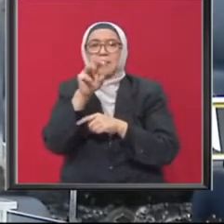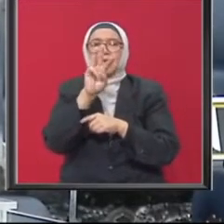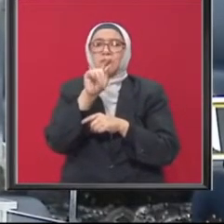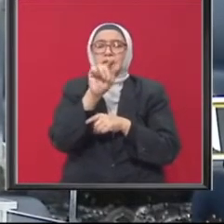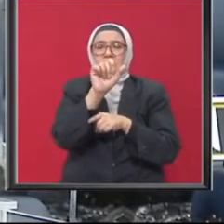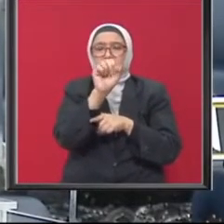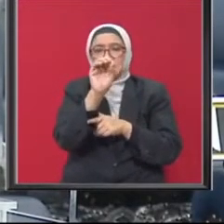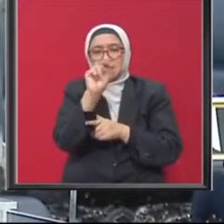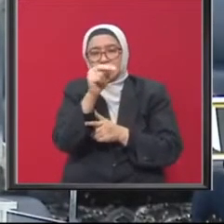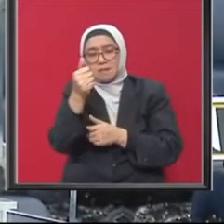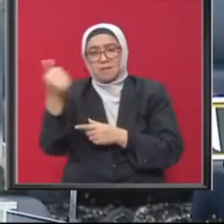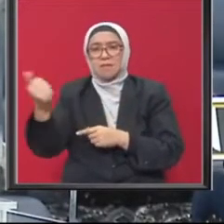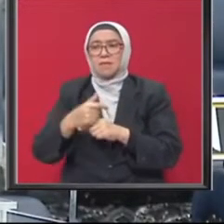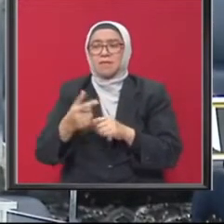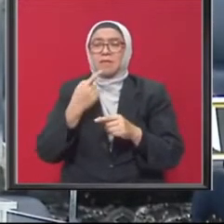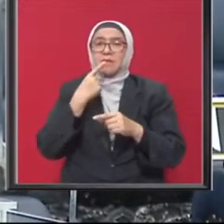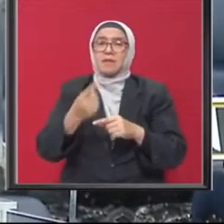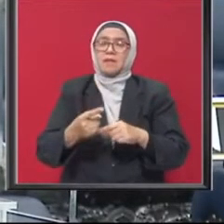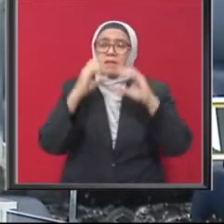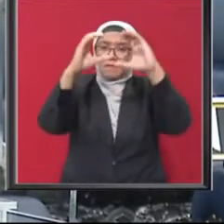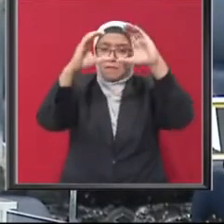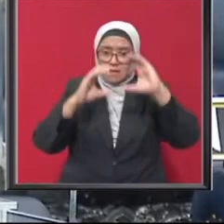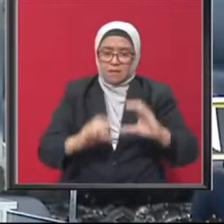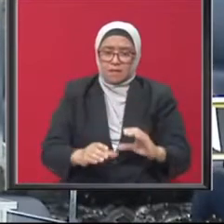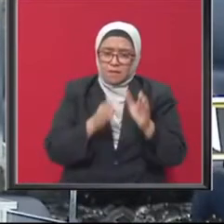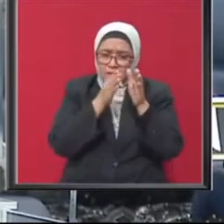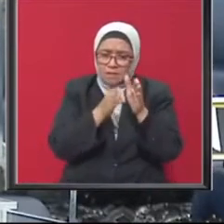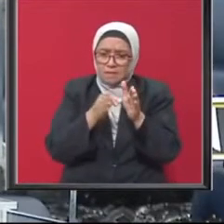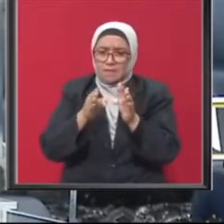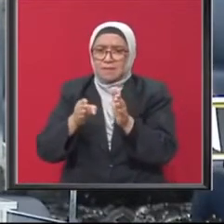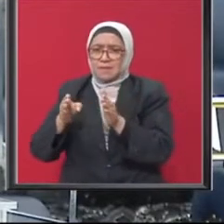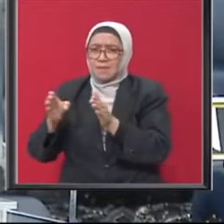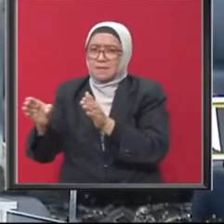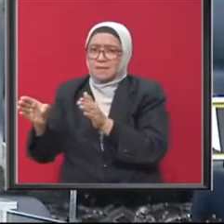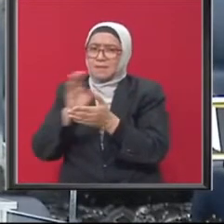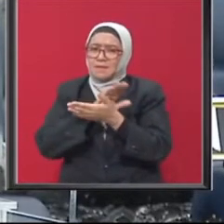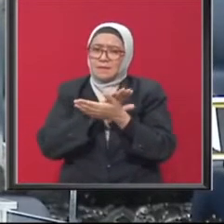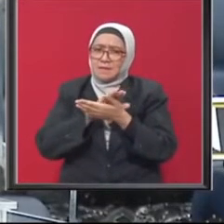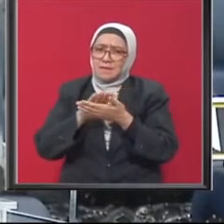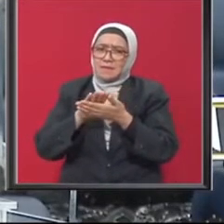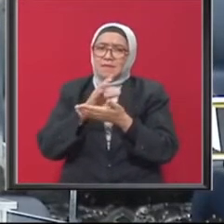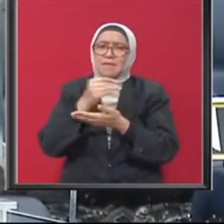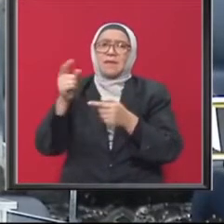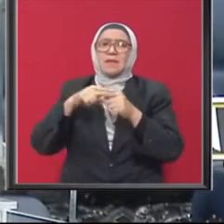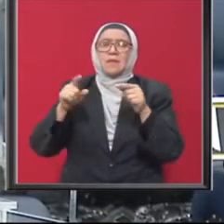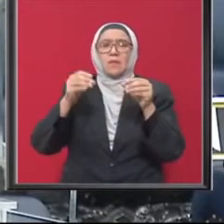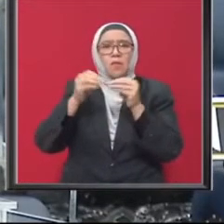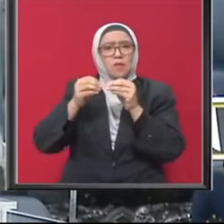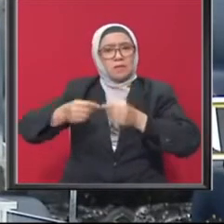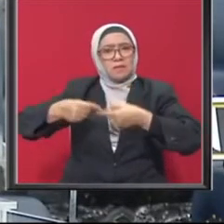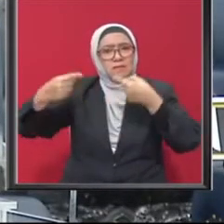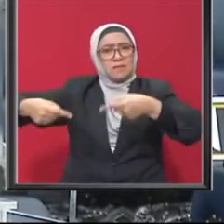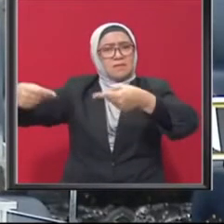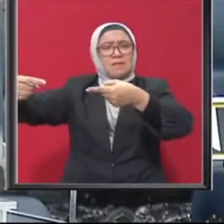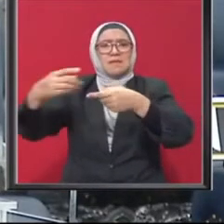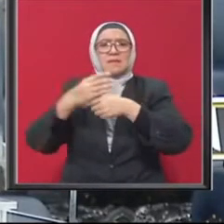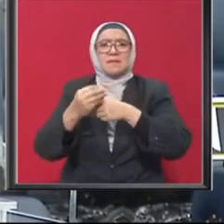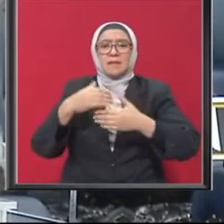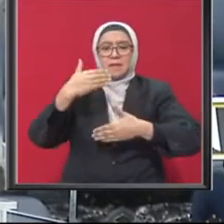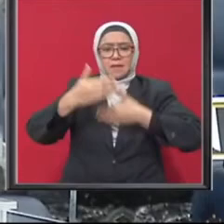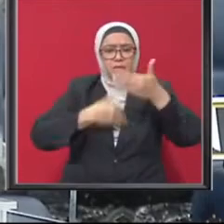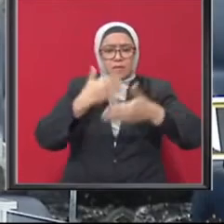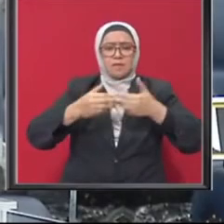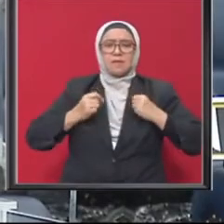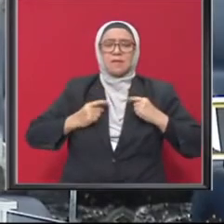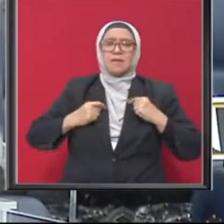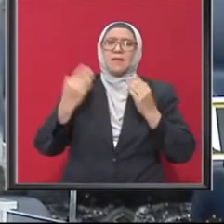telah berjaya dijalankan secara lebih sistematik telus dan kompetitif proses pesawat stand ini baru saja